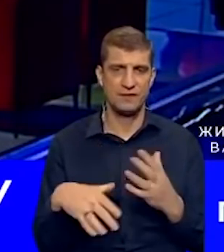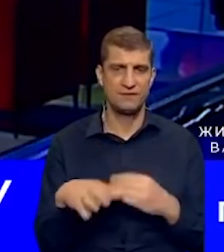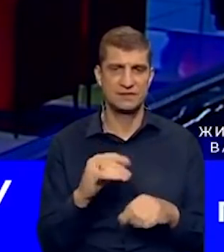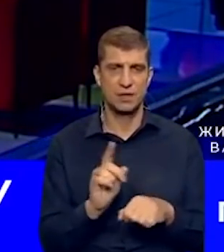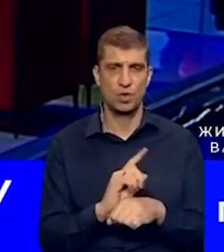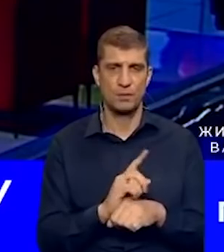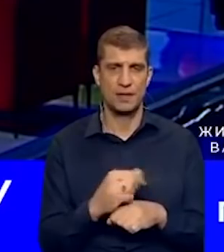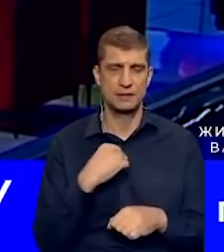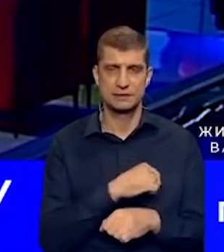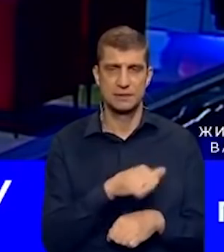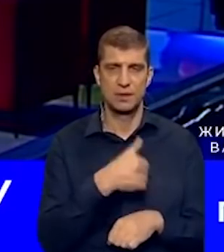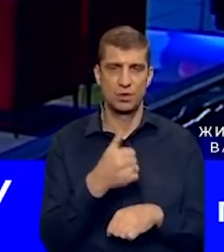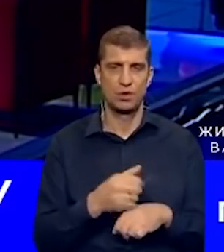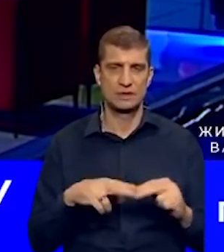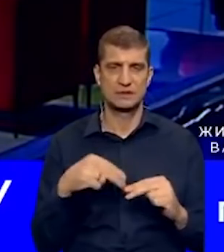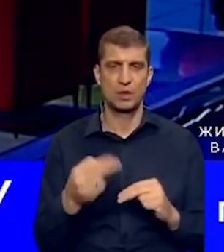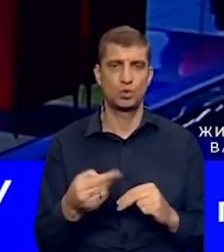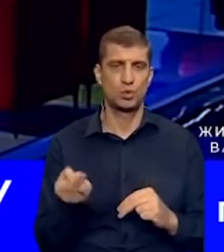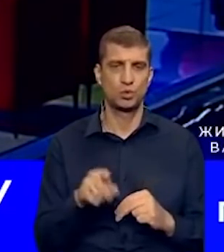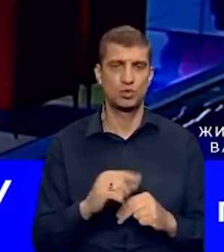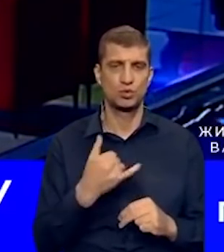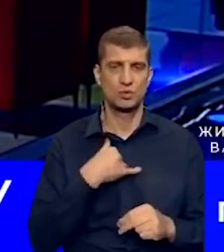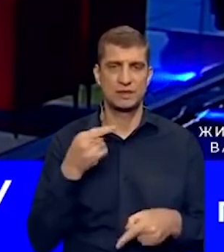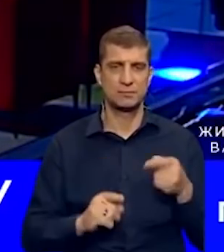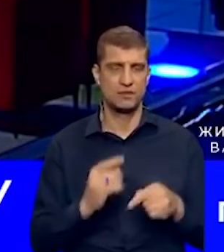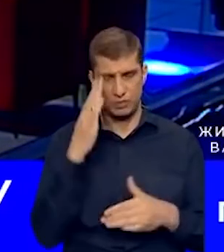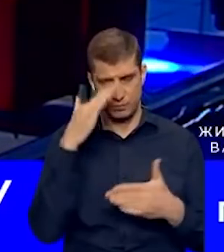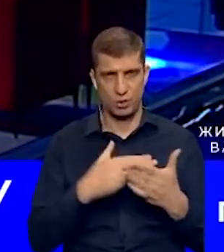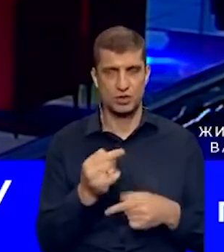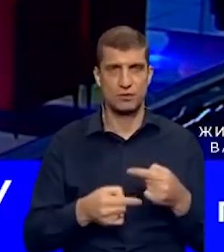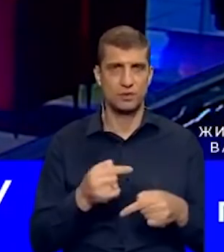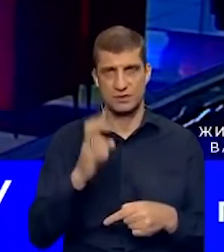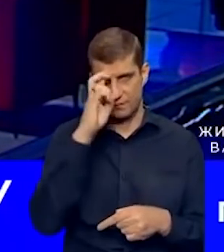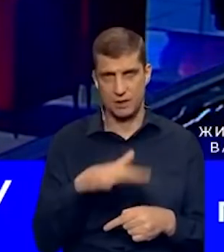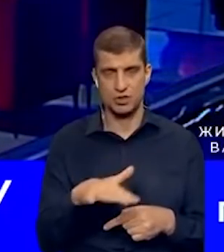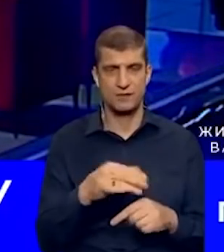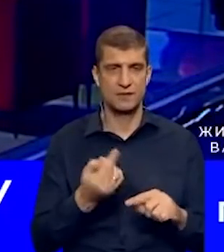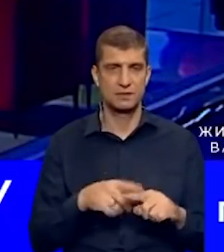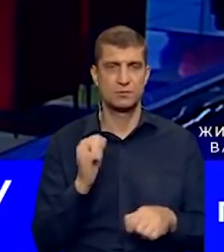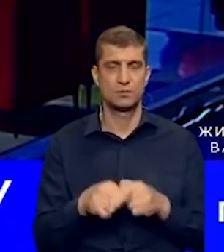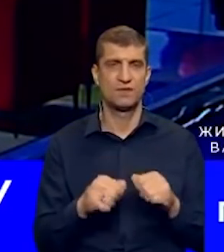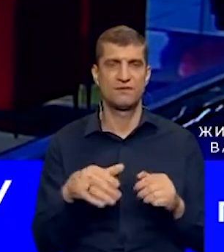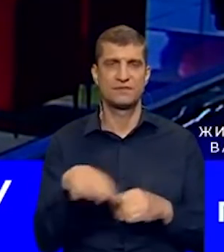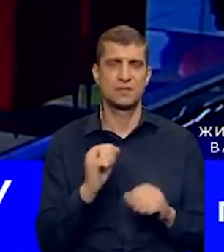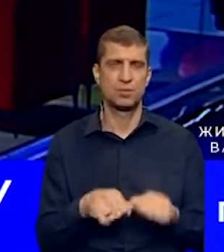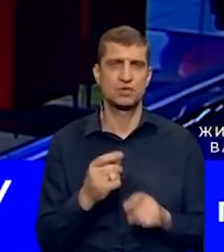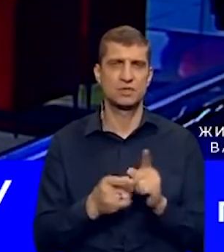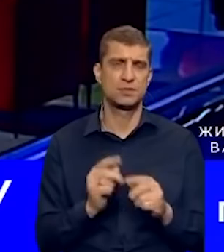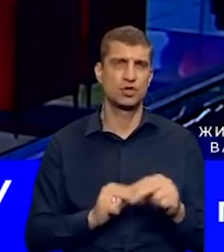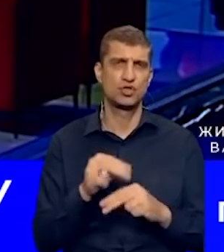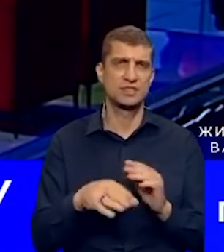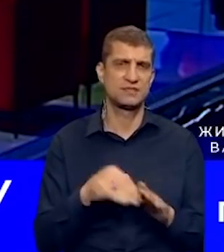нормально. І саме головне, за рахунок того, що у нас справжній політичний процес в державі, все можна змінитися через вибори.